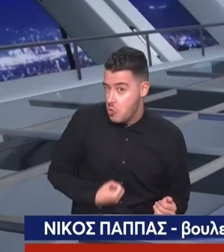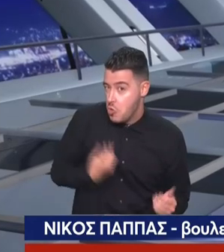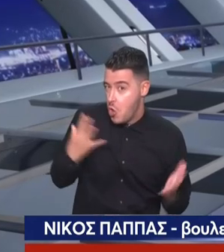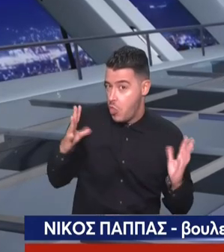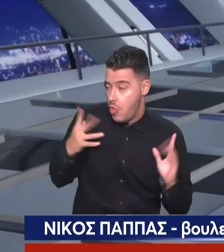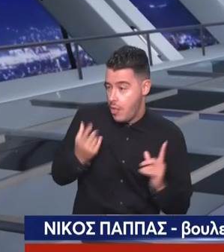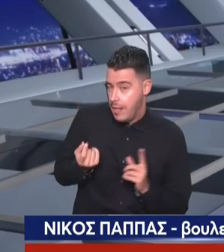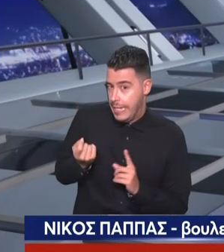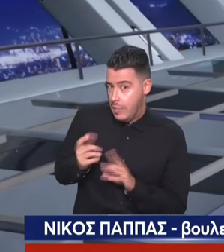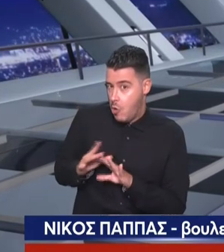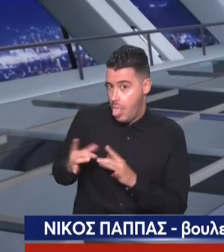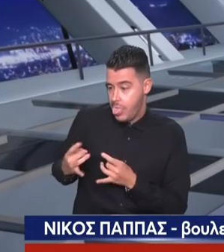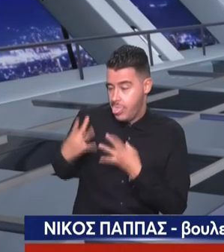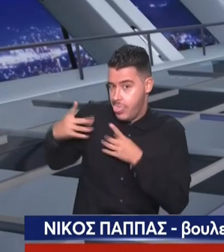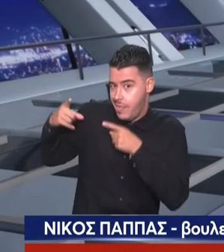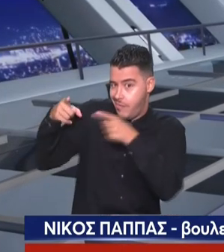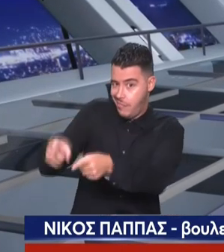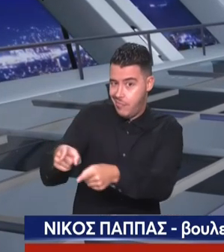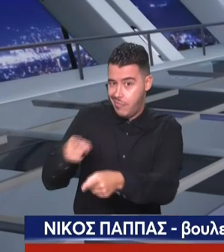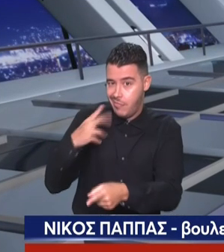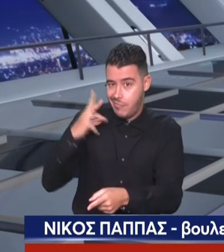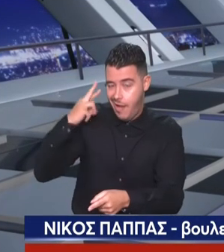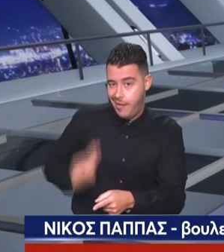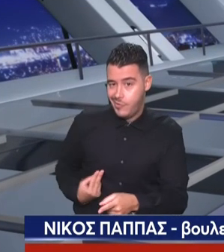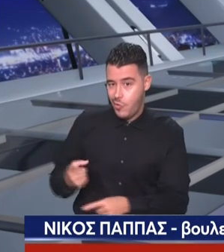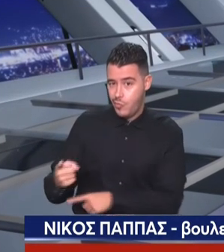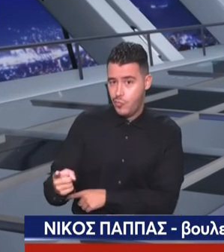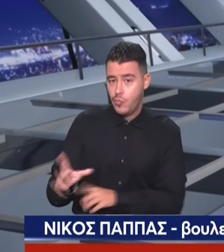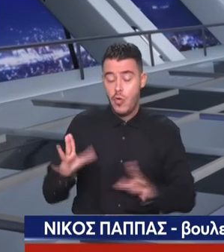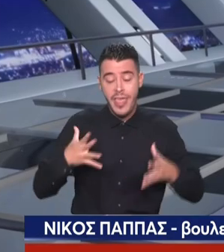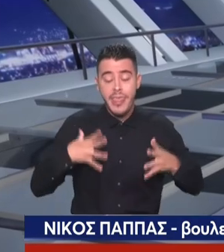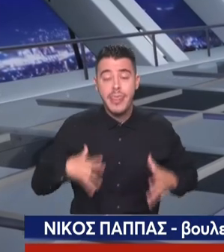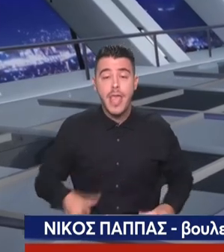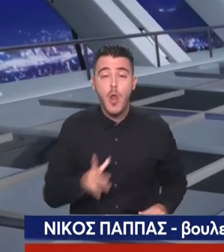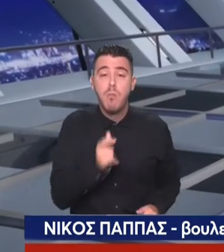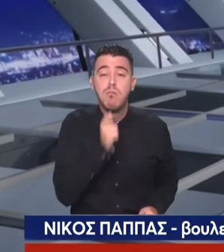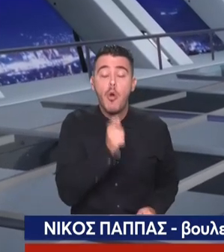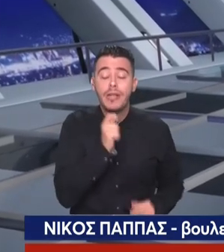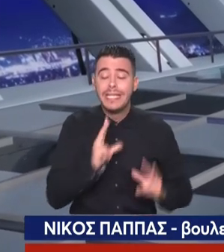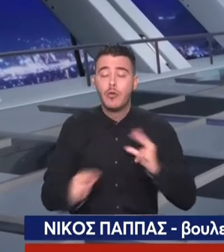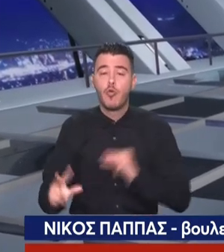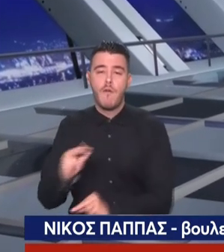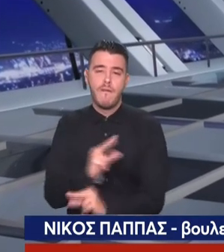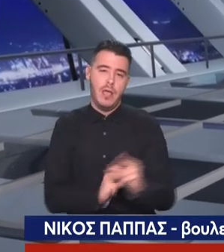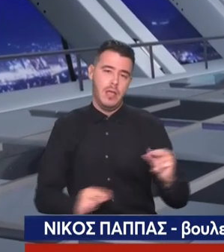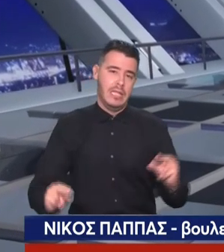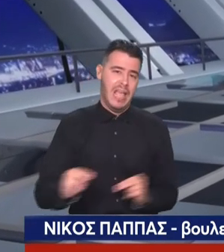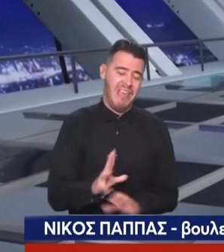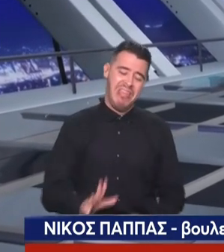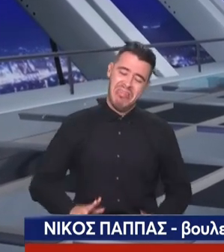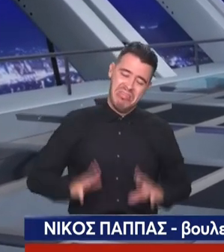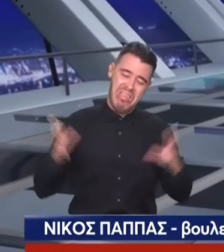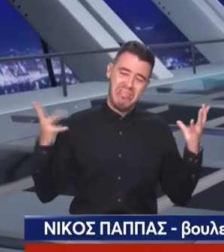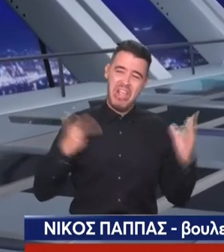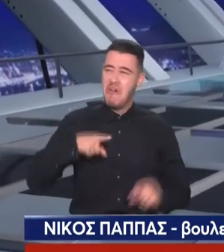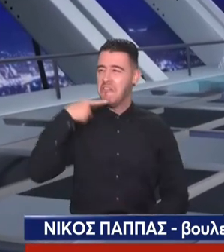πω. Κάνω μία έκκληση για να γίνει πολιτική κουβέντα. Mm-hmm. Δεν μας αξίζουν ούτε χαρακτηρισμοί,